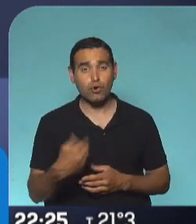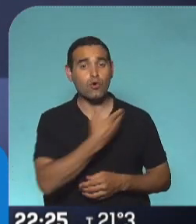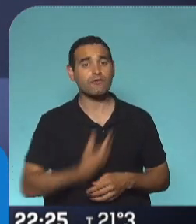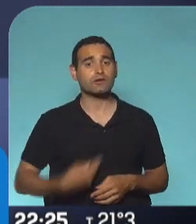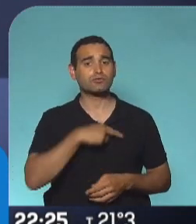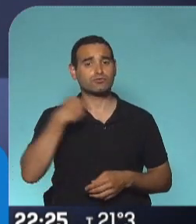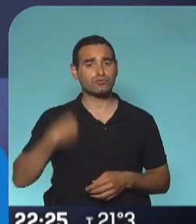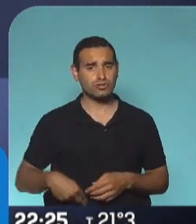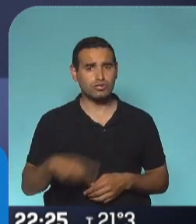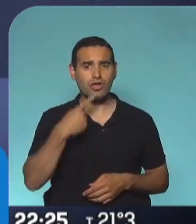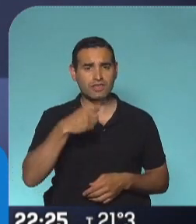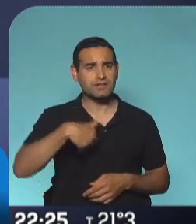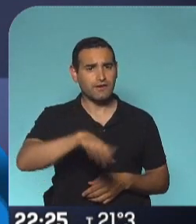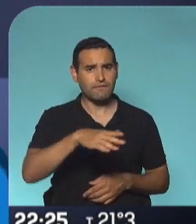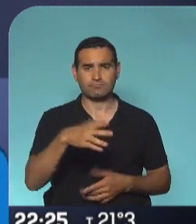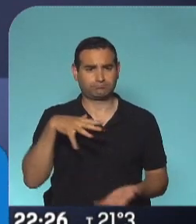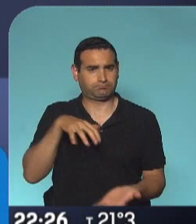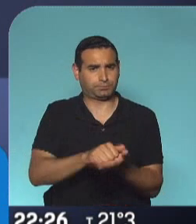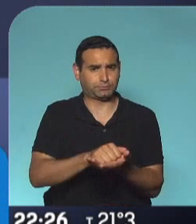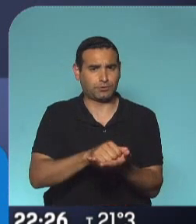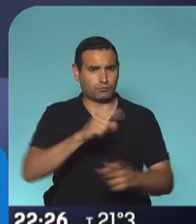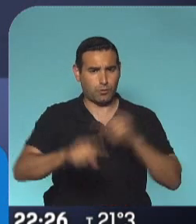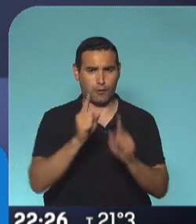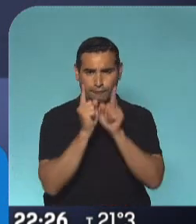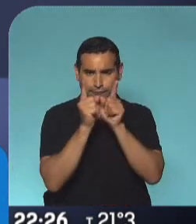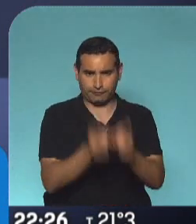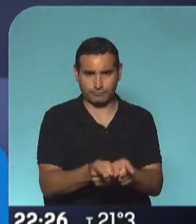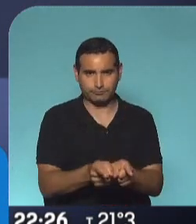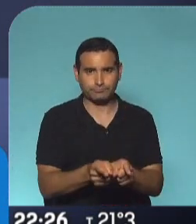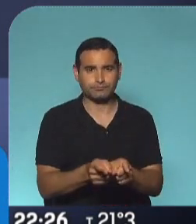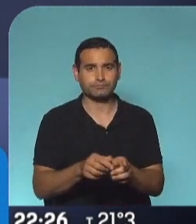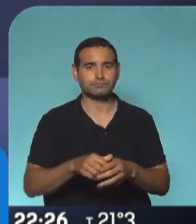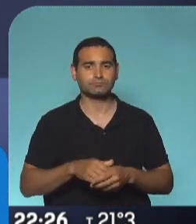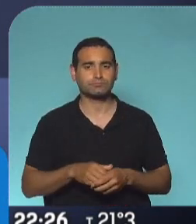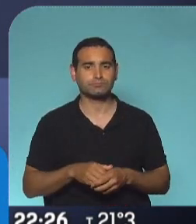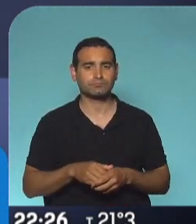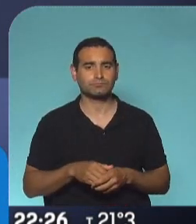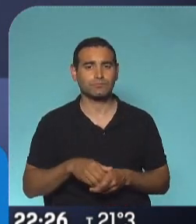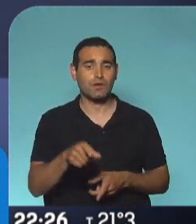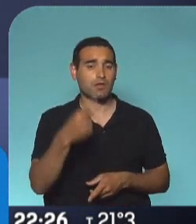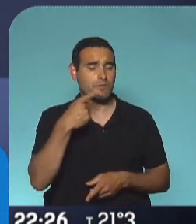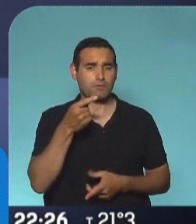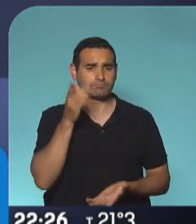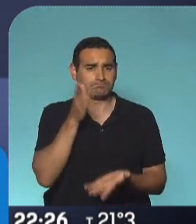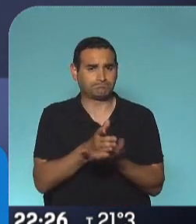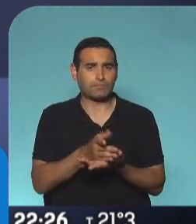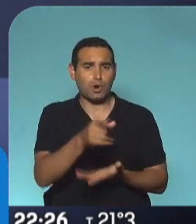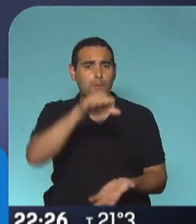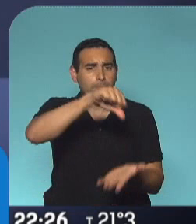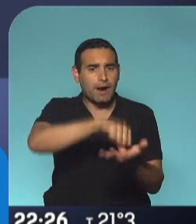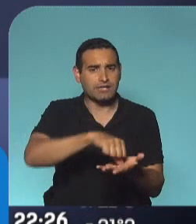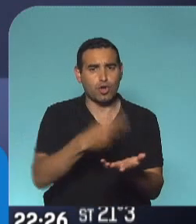维护国家主权、安全、发展利益的决心坚定不移，贯彻“一国两制”方针的决心坚定